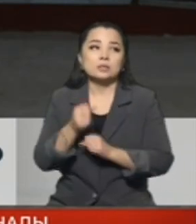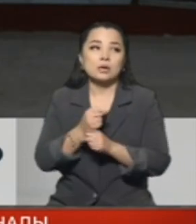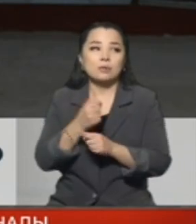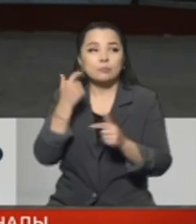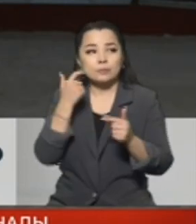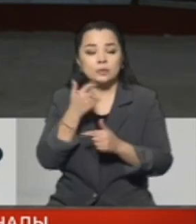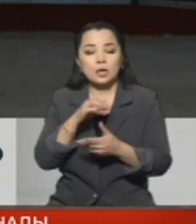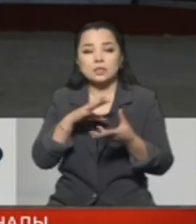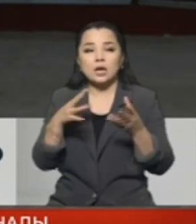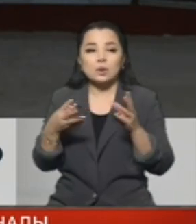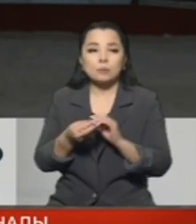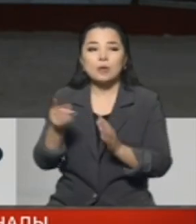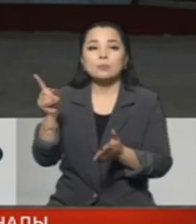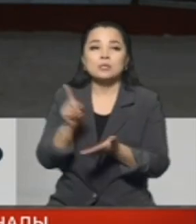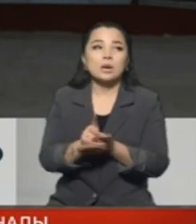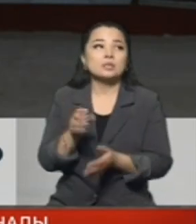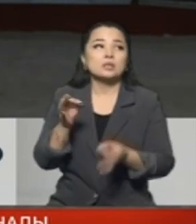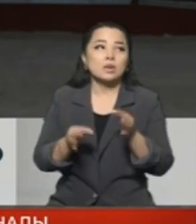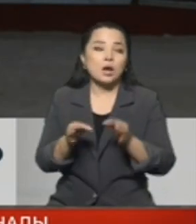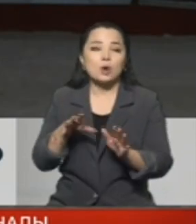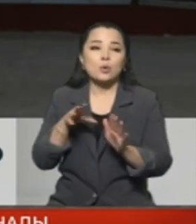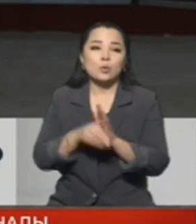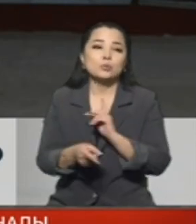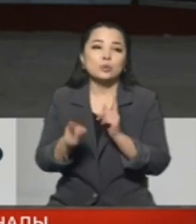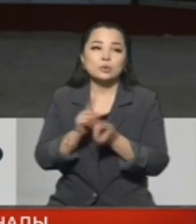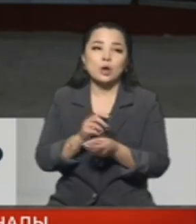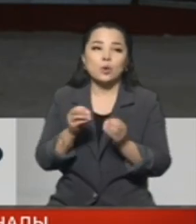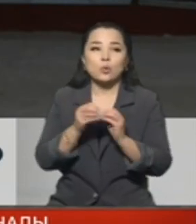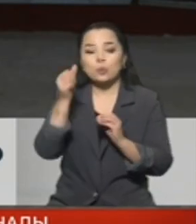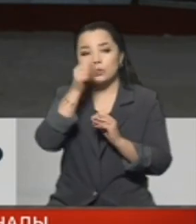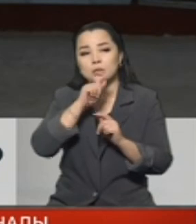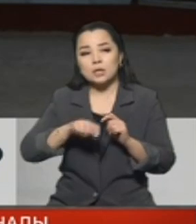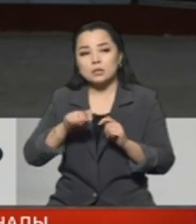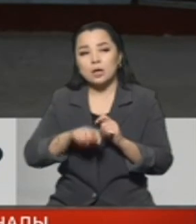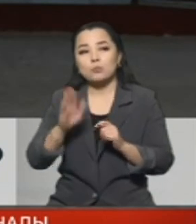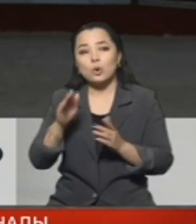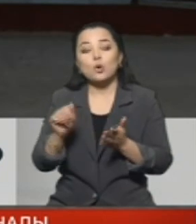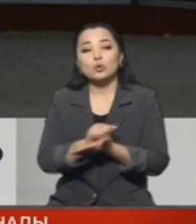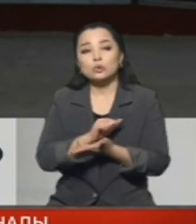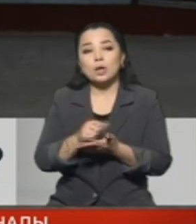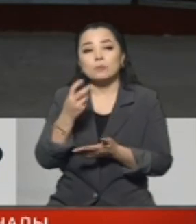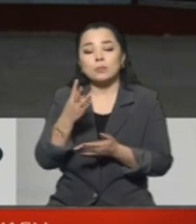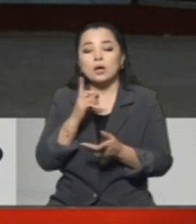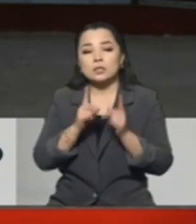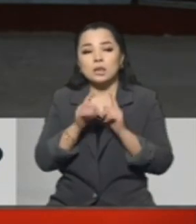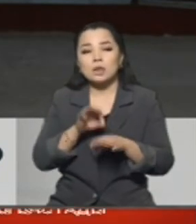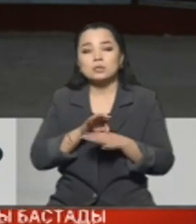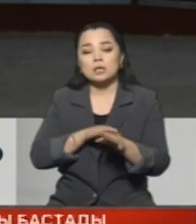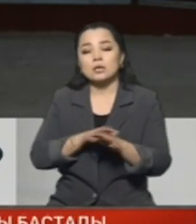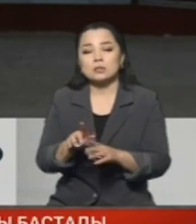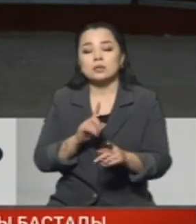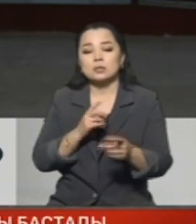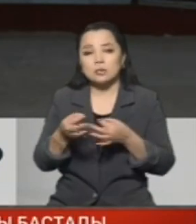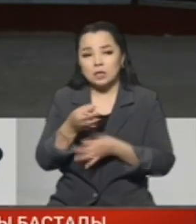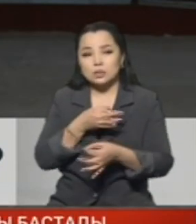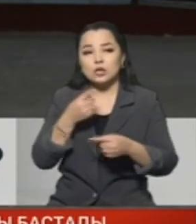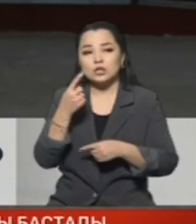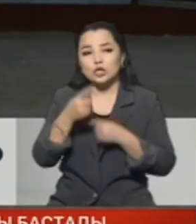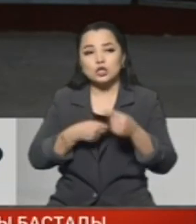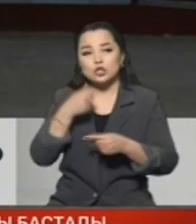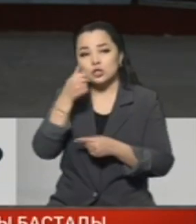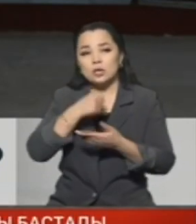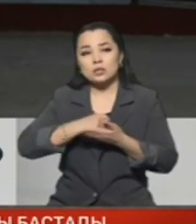Білім берудің жалпыға міндетті стандартын өзгерту 10 жылдан кейін қарастырылып отыр. Құжат бірнеше талқылаудан өткен соң келесі жылы